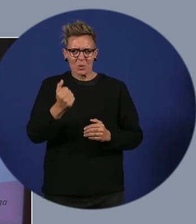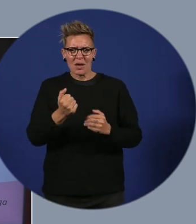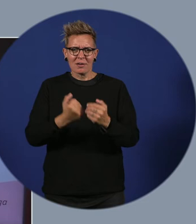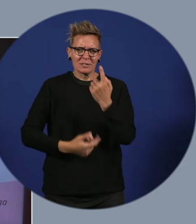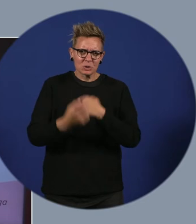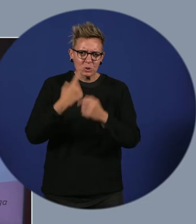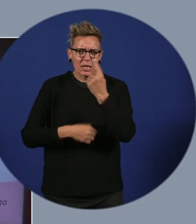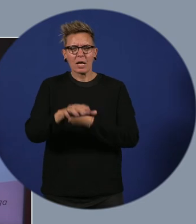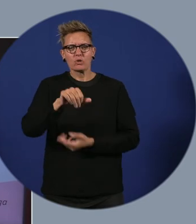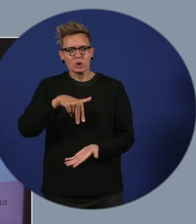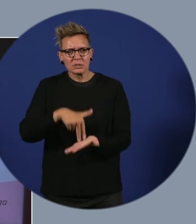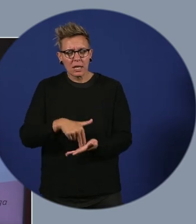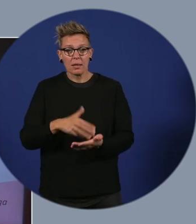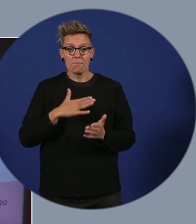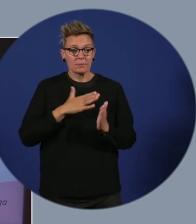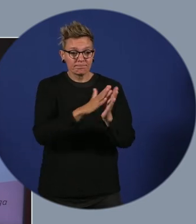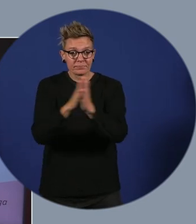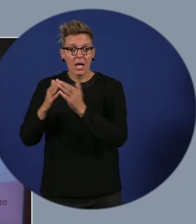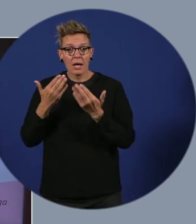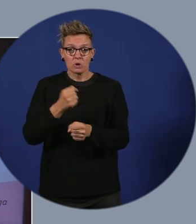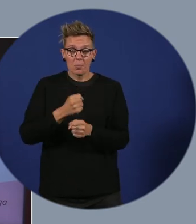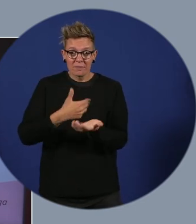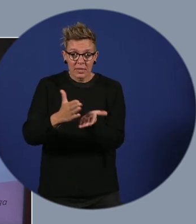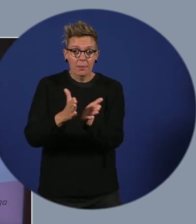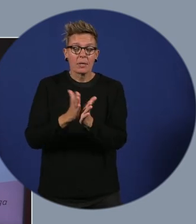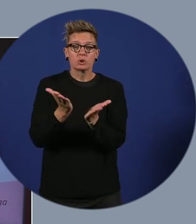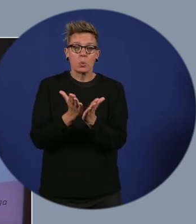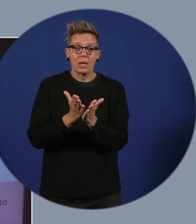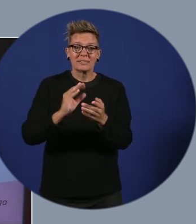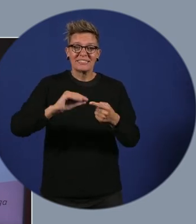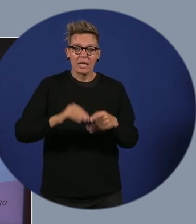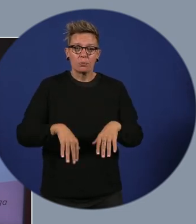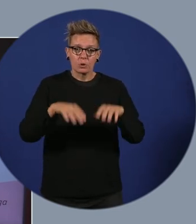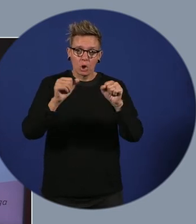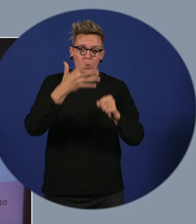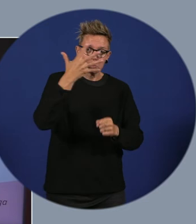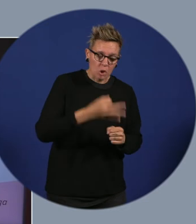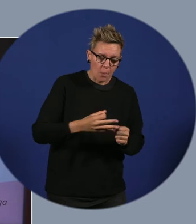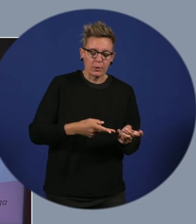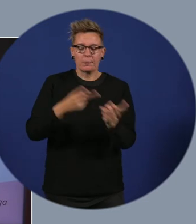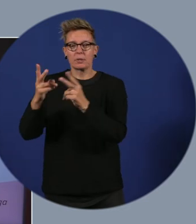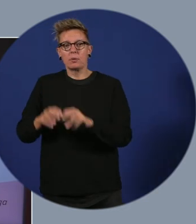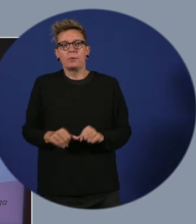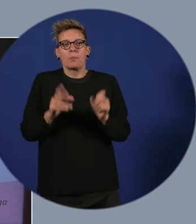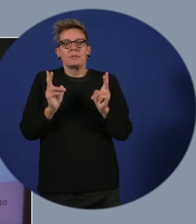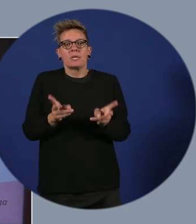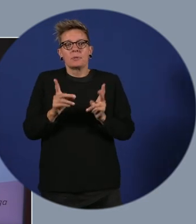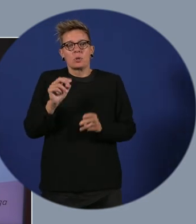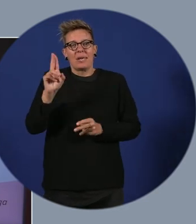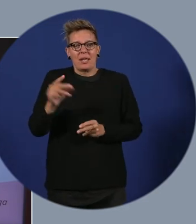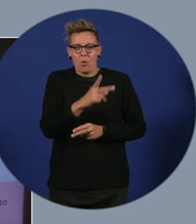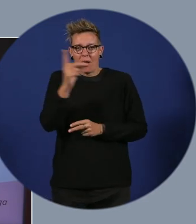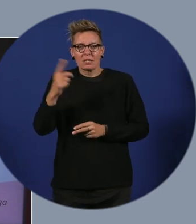min uppmaning, jobba vidare med det som är skolans kärnuppdrag, demokratiuppdrag, kunskapsuppdrag, men också det som jag tycker Lena är inne på, flera var inne